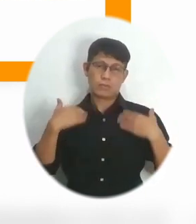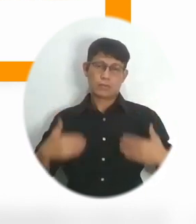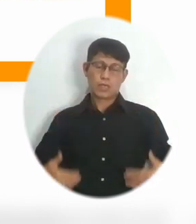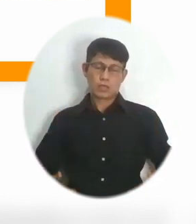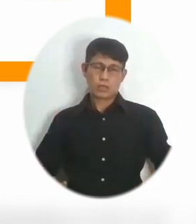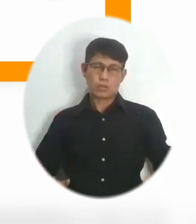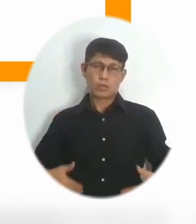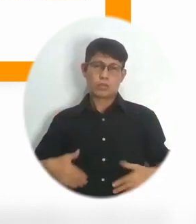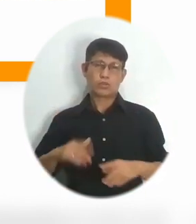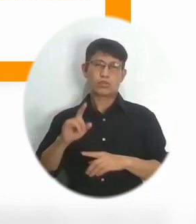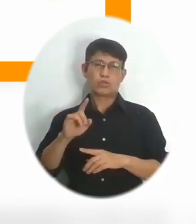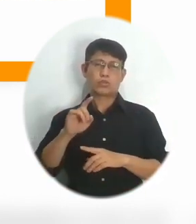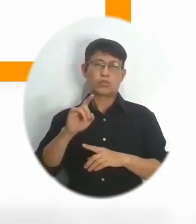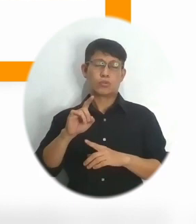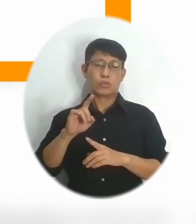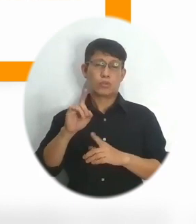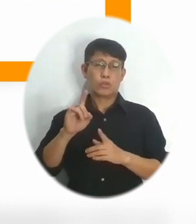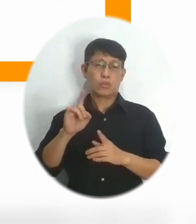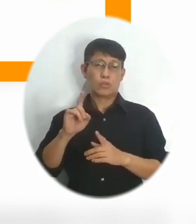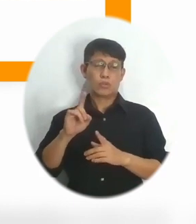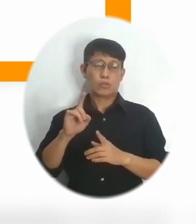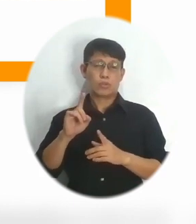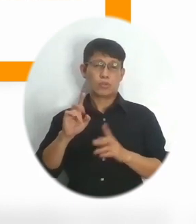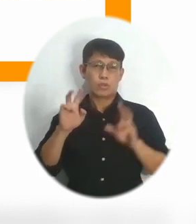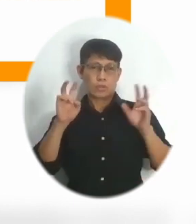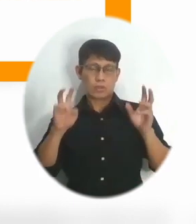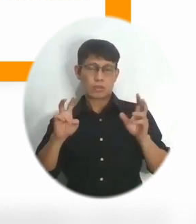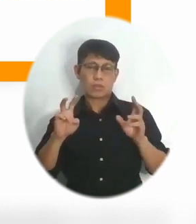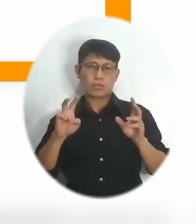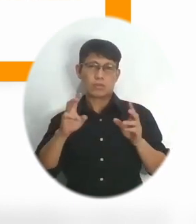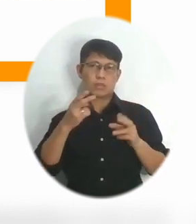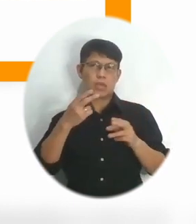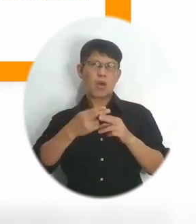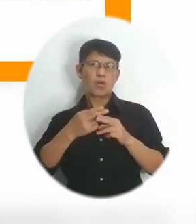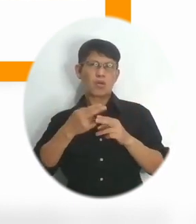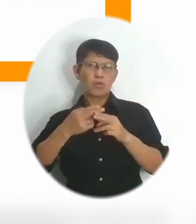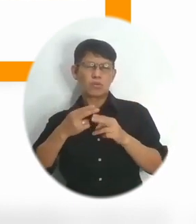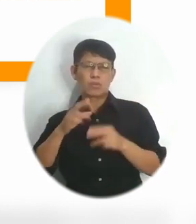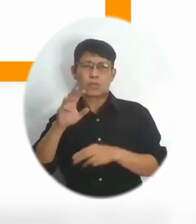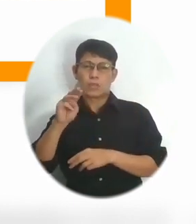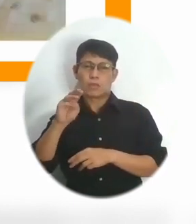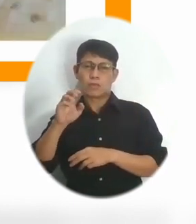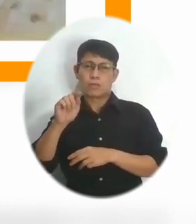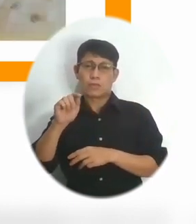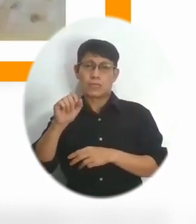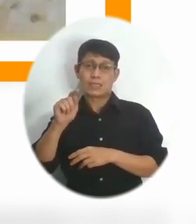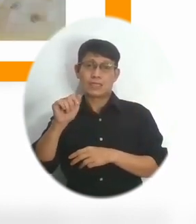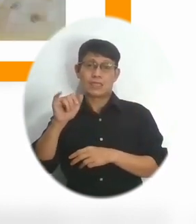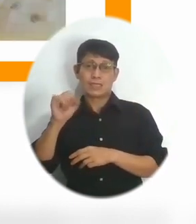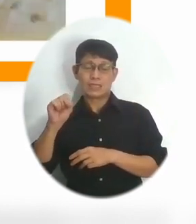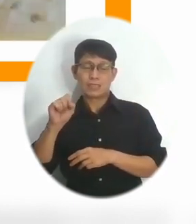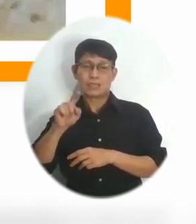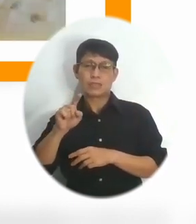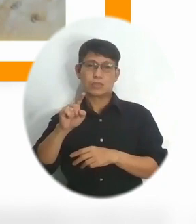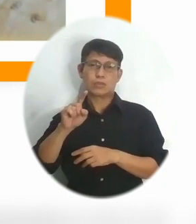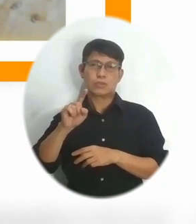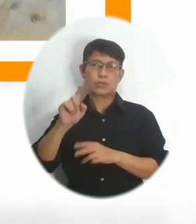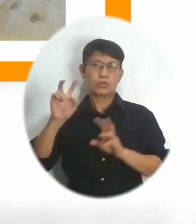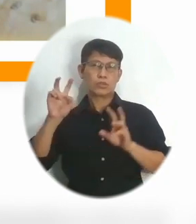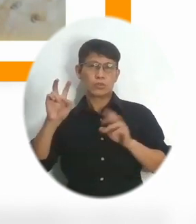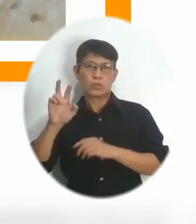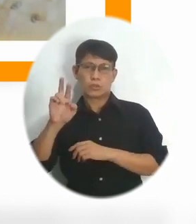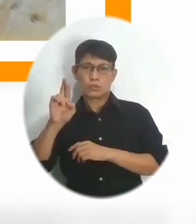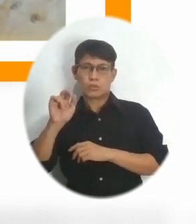ng cancer sa buong katawan o sa ibang parte ng katawan ay tinatawag na metastasis. Ang